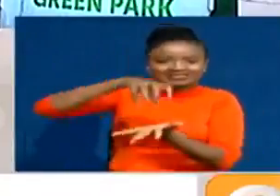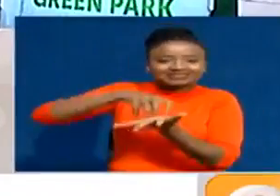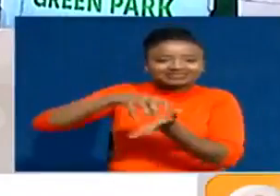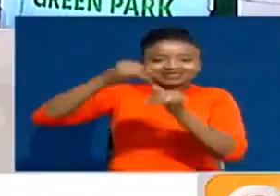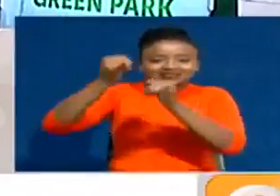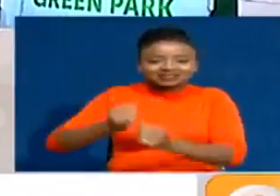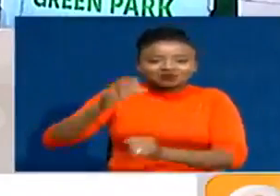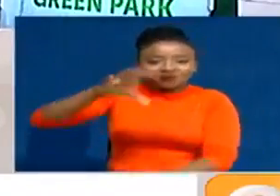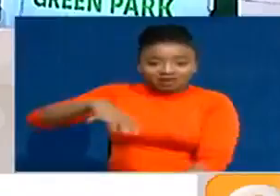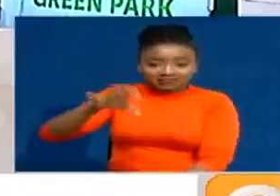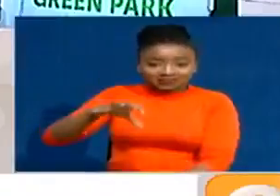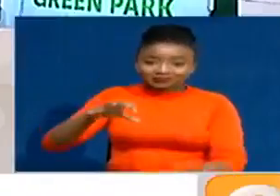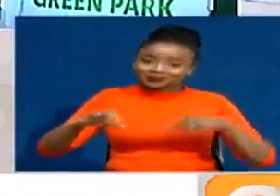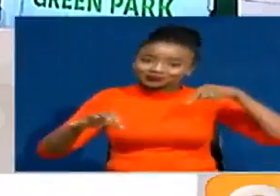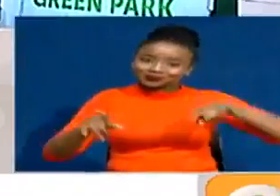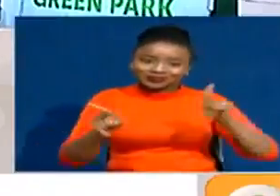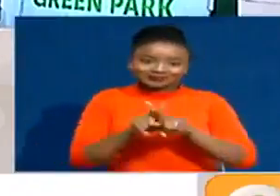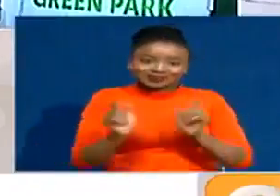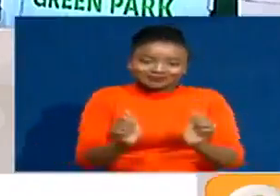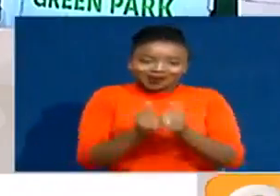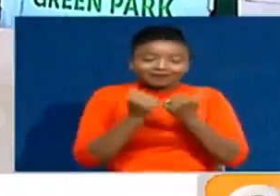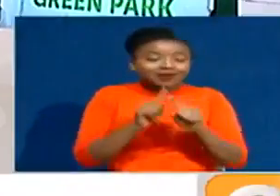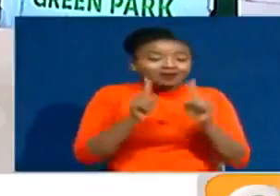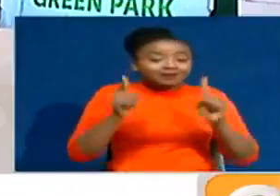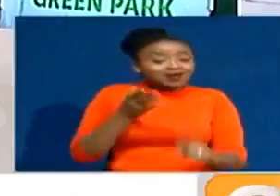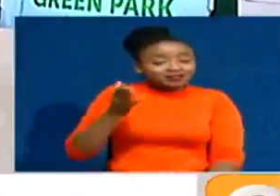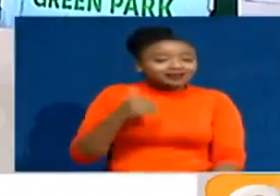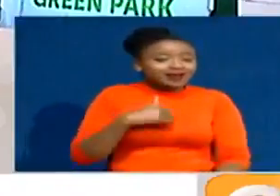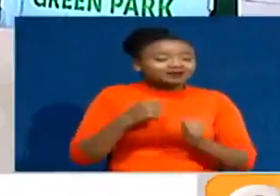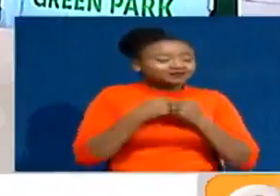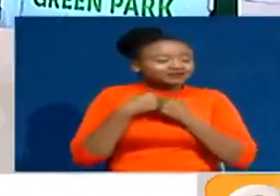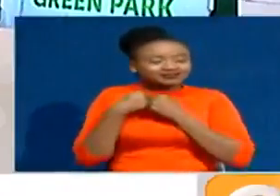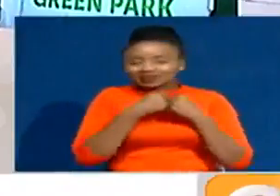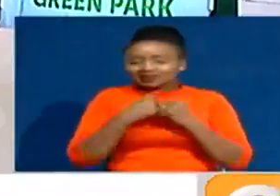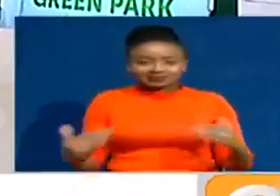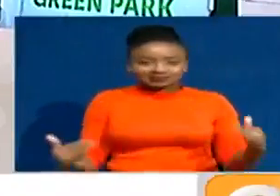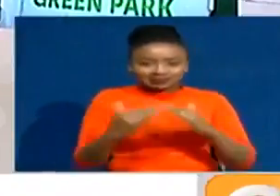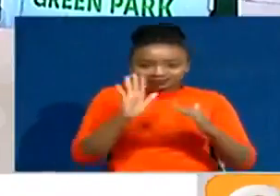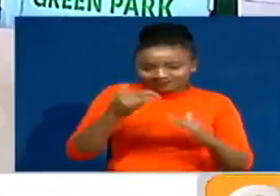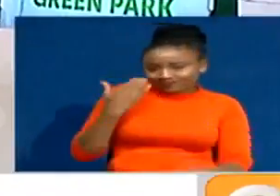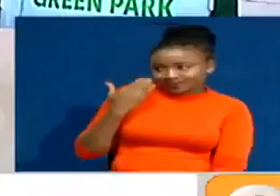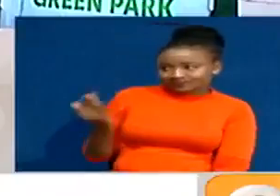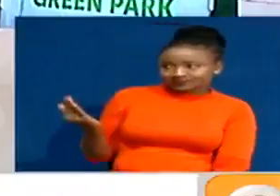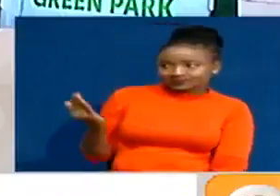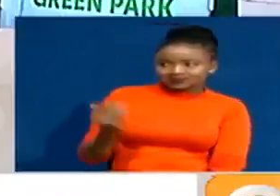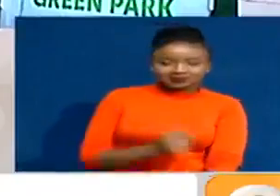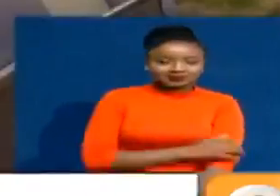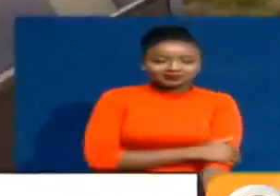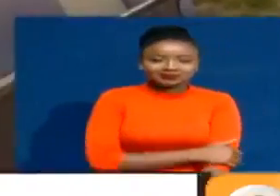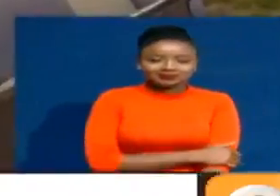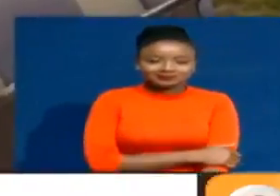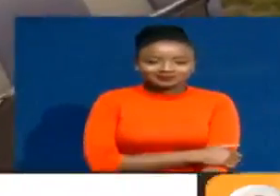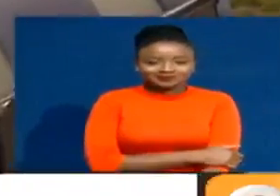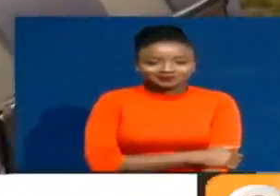Greenpark liliendelea hii leo. Hata hivyo, zilikuwepo changamoto chungu nzima, kama anavyotueleza Ben Kirui.